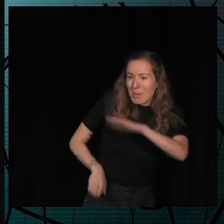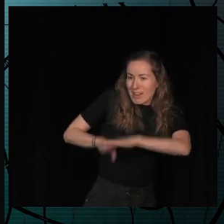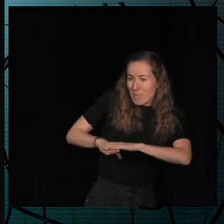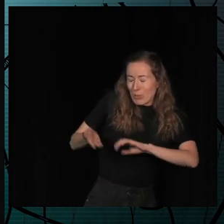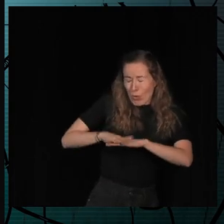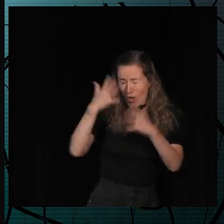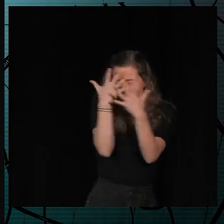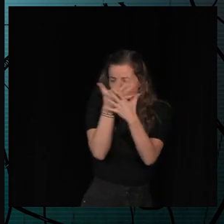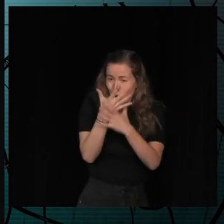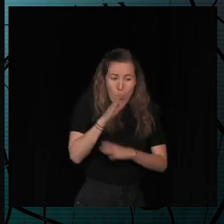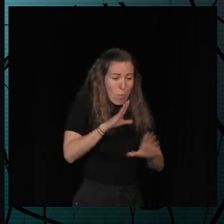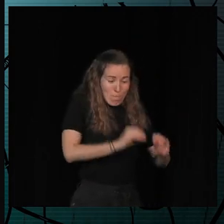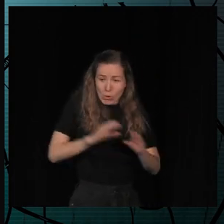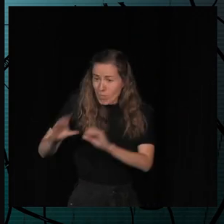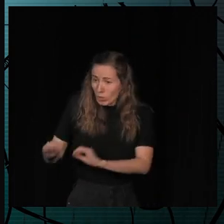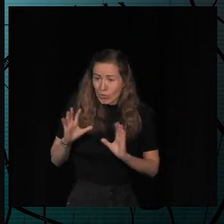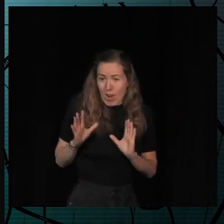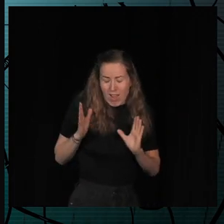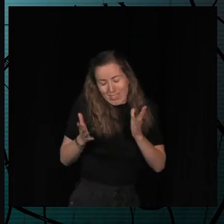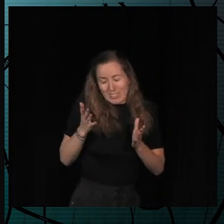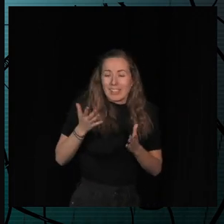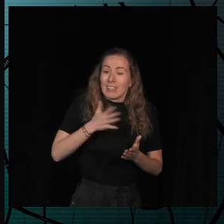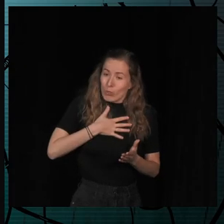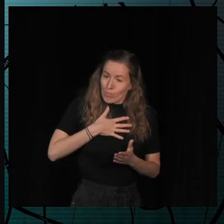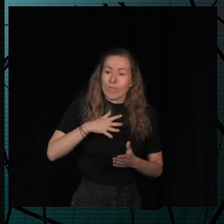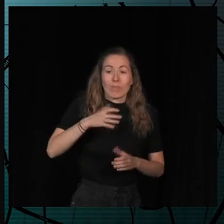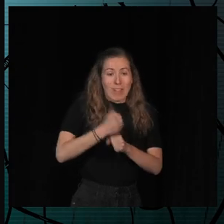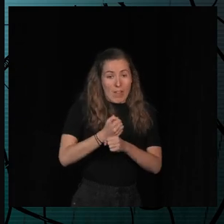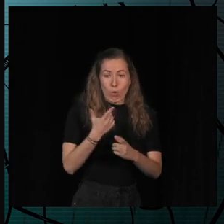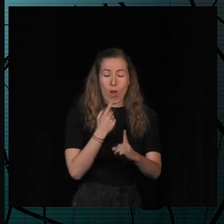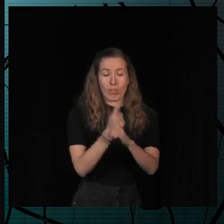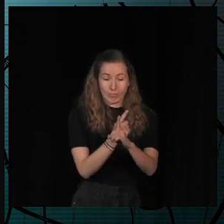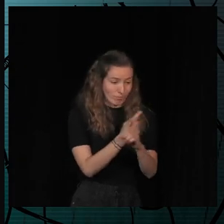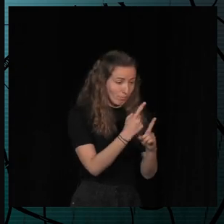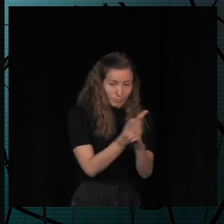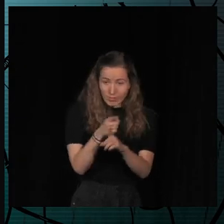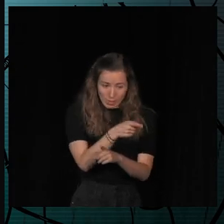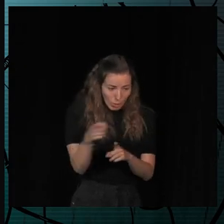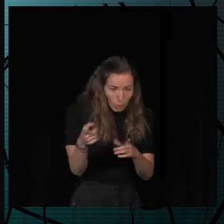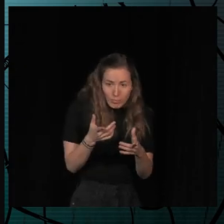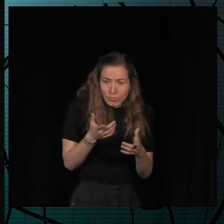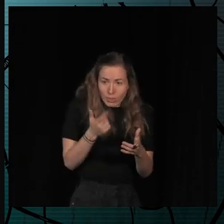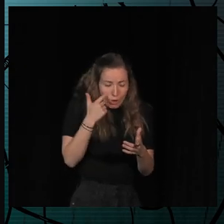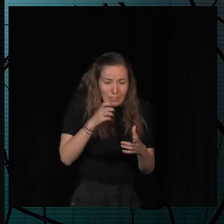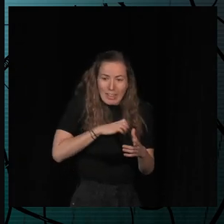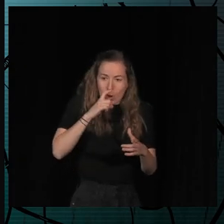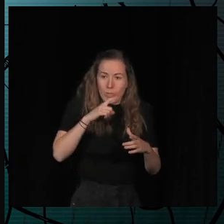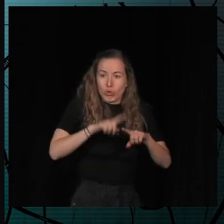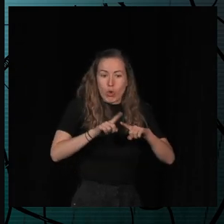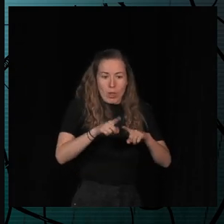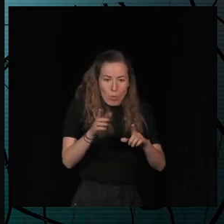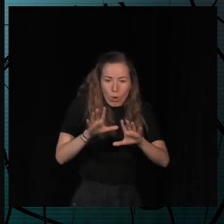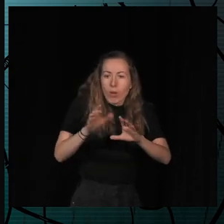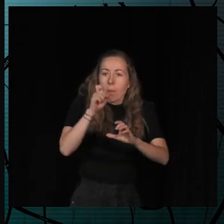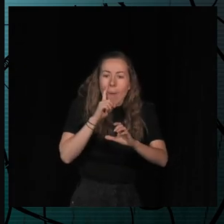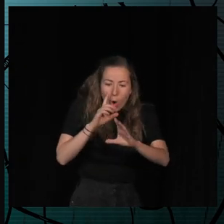très paradoxal et nous dans notre travail de clinicien il y a aussi beaucoup ces lièvres là en fait à lever rassurer les parents